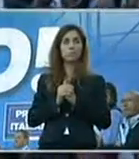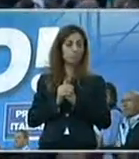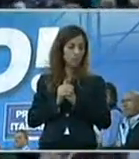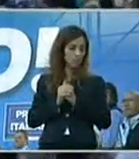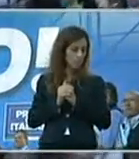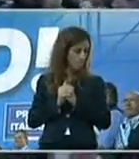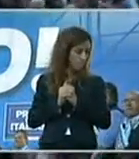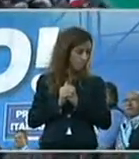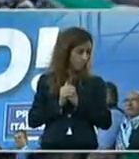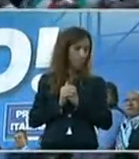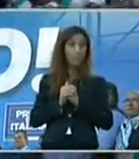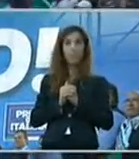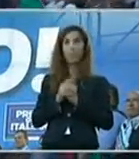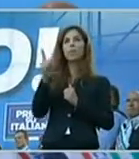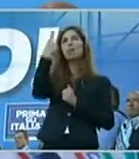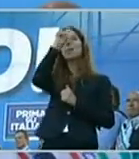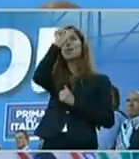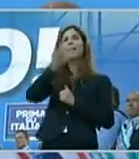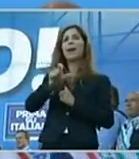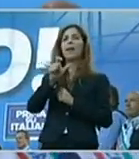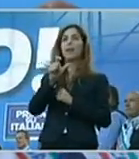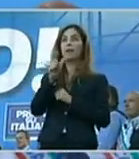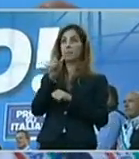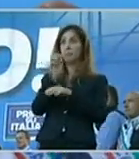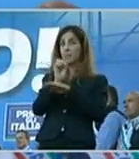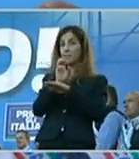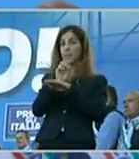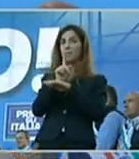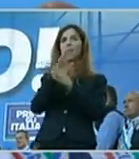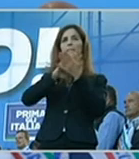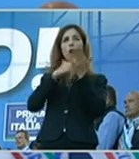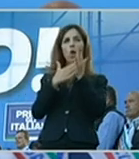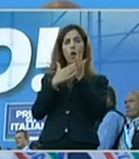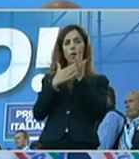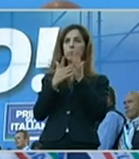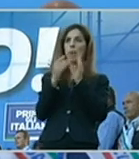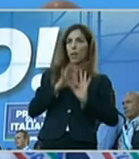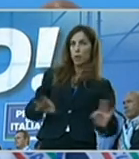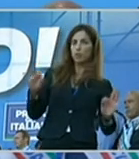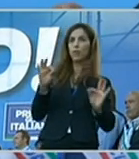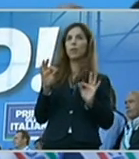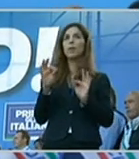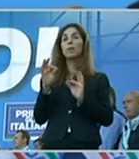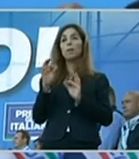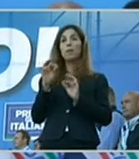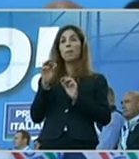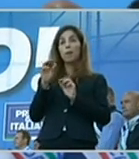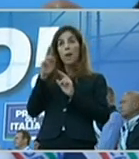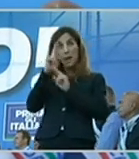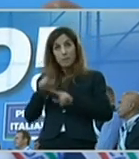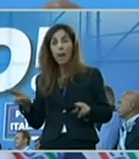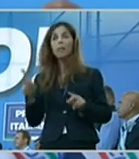questo tema, diciamo, del passaggio e trasformismo ovviamente c'è. Sentiamo ancora Salvini. Della convivenza civile alle